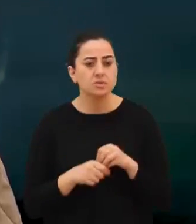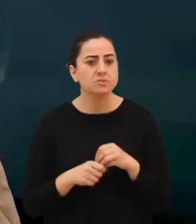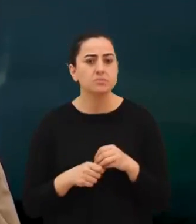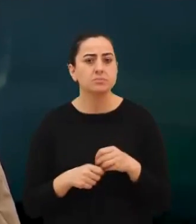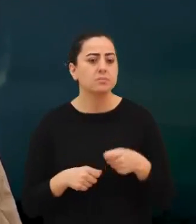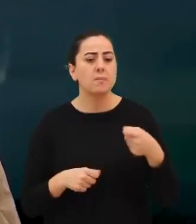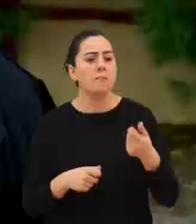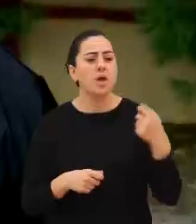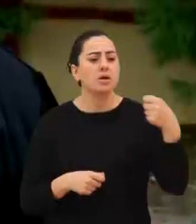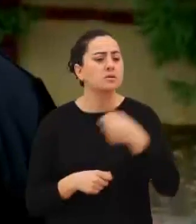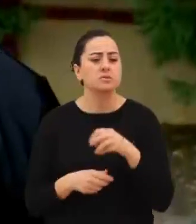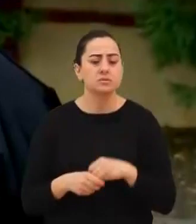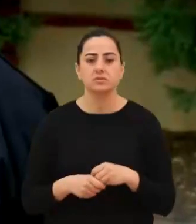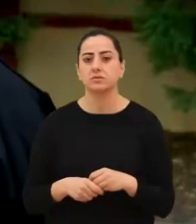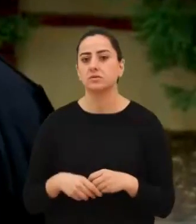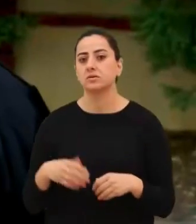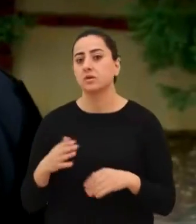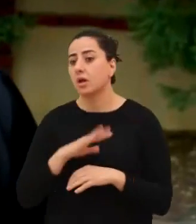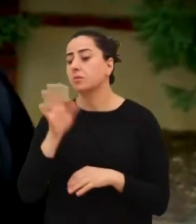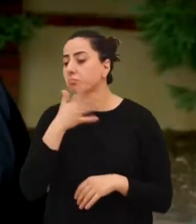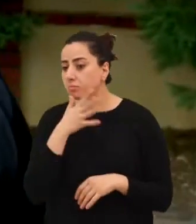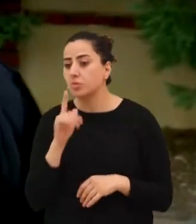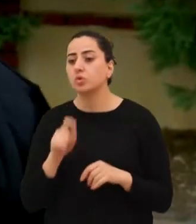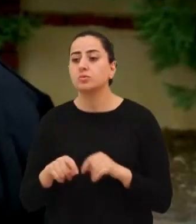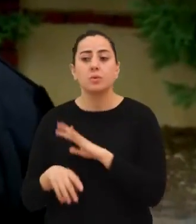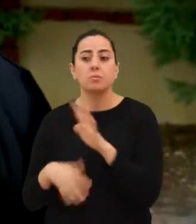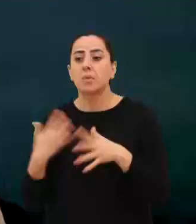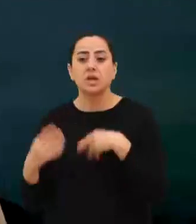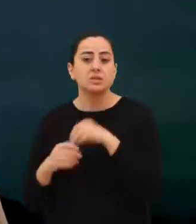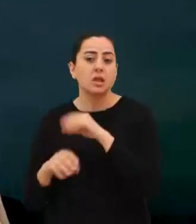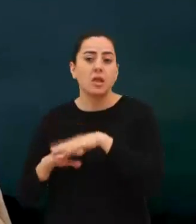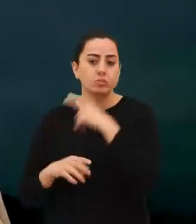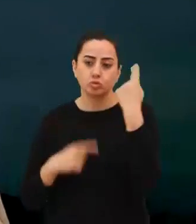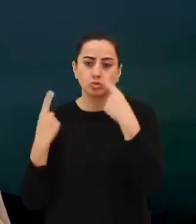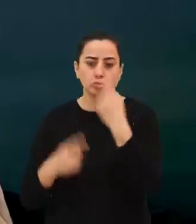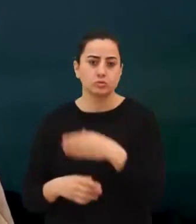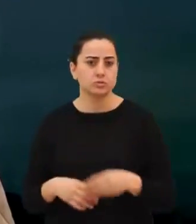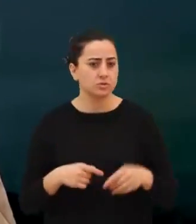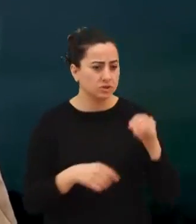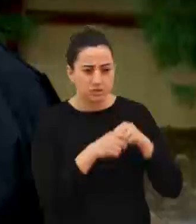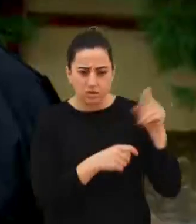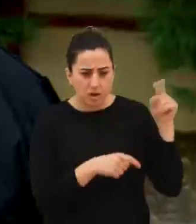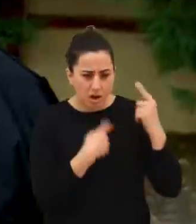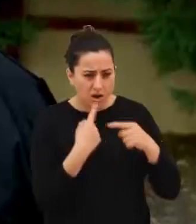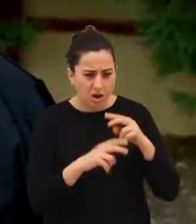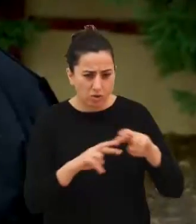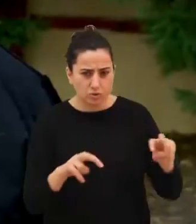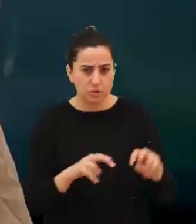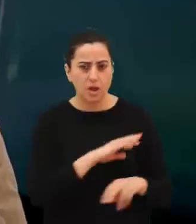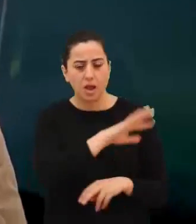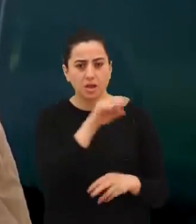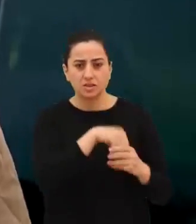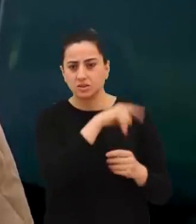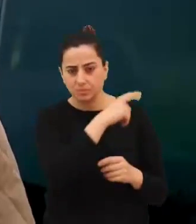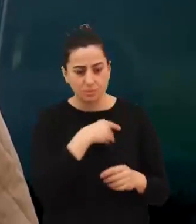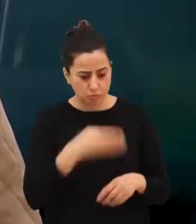para dolu çanta, nedir bu? Kimse bilmiyor. Herkes onu bulmaya çalışıyor içeride. İçeride onu mu araştırıyor? Yani şimdi herkes